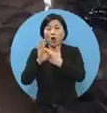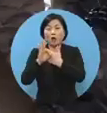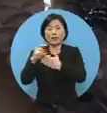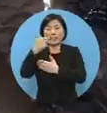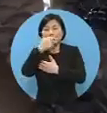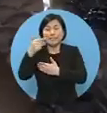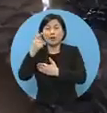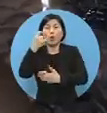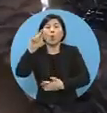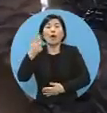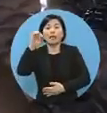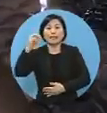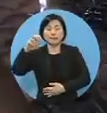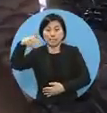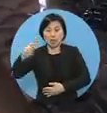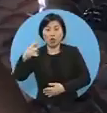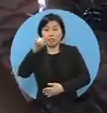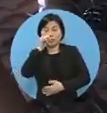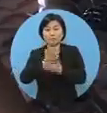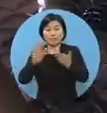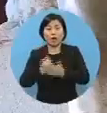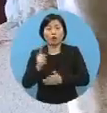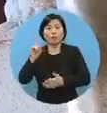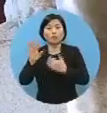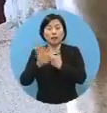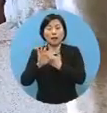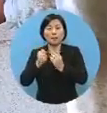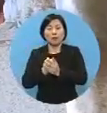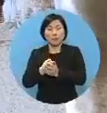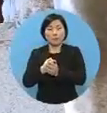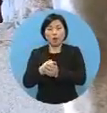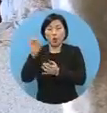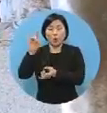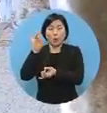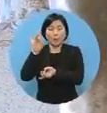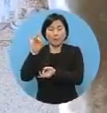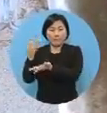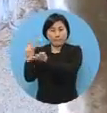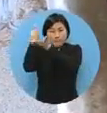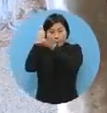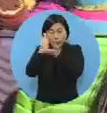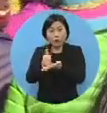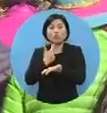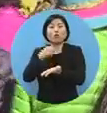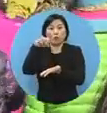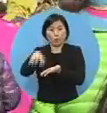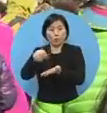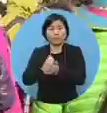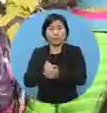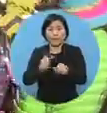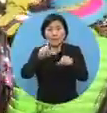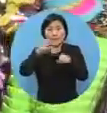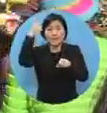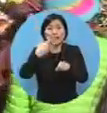있습니다. 관음전은 오뇨대사가 수도한 곳으로 관세음 보살을 모시던 곳입니다. 시간의 향기가